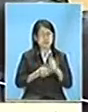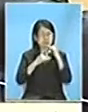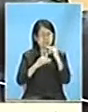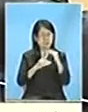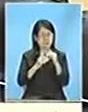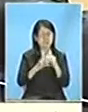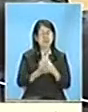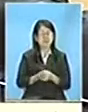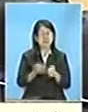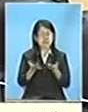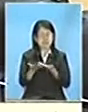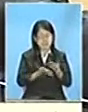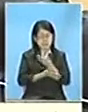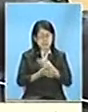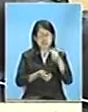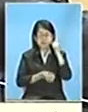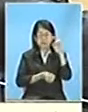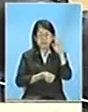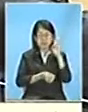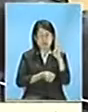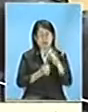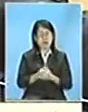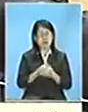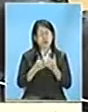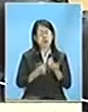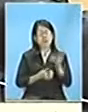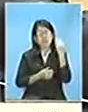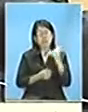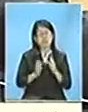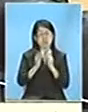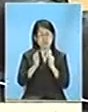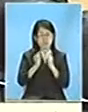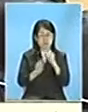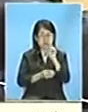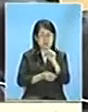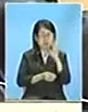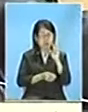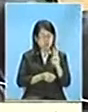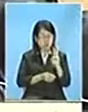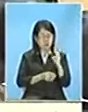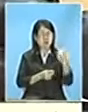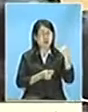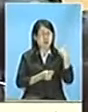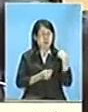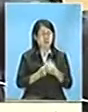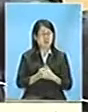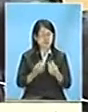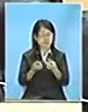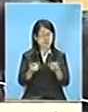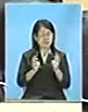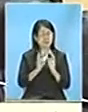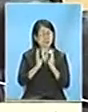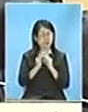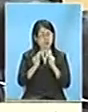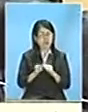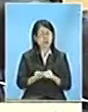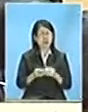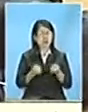วันและในการประชุมวุฒิสภาครั้งดังกล่าวมีการประชุมที่ประชุมได้มีมติให้งด